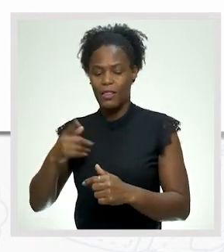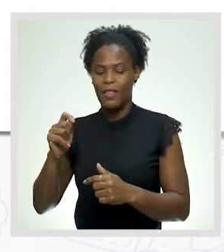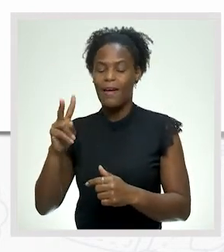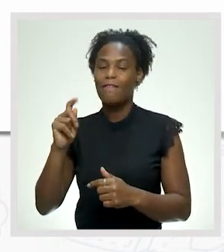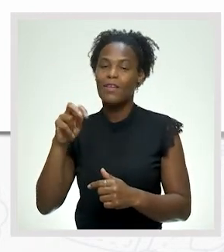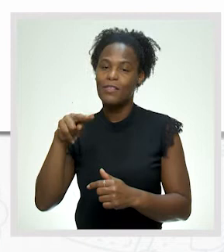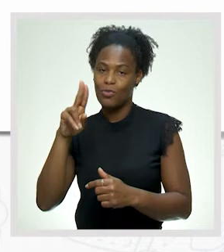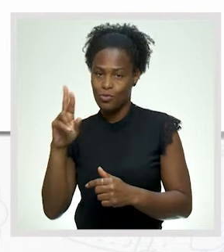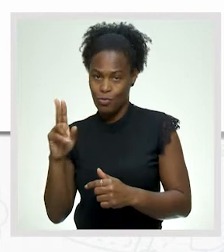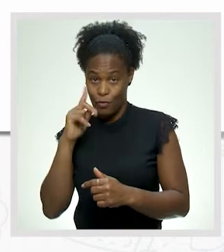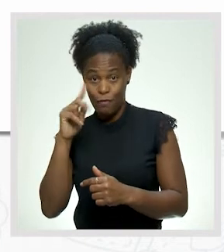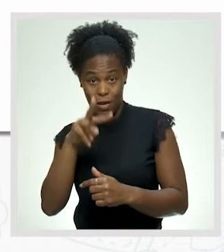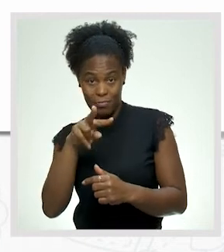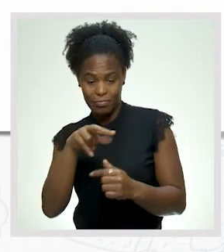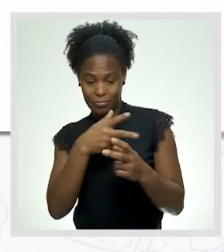avait parlé.